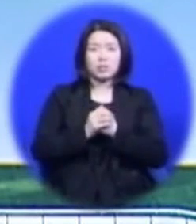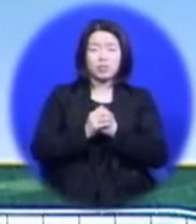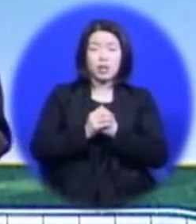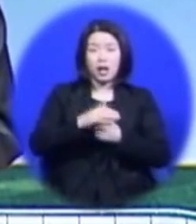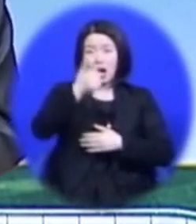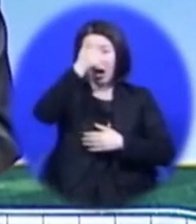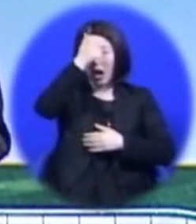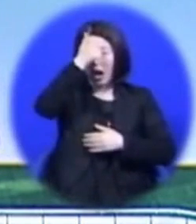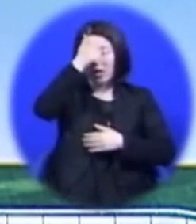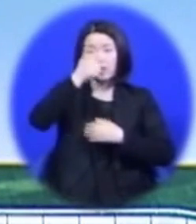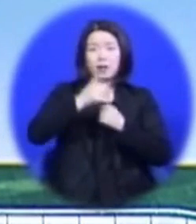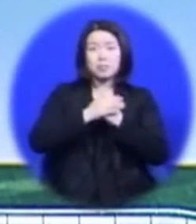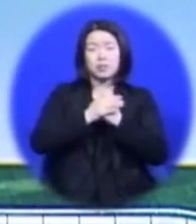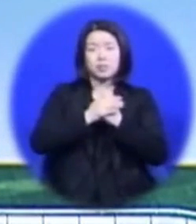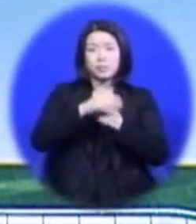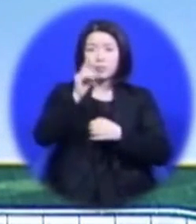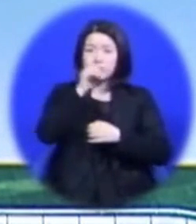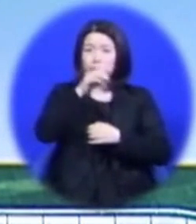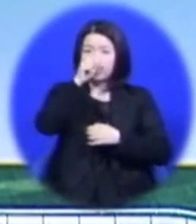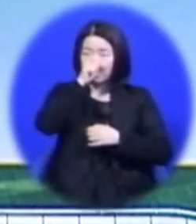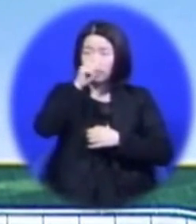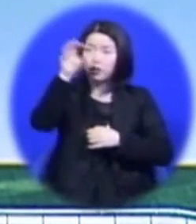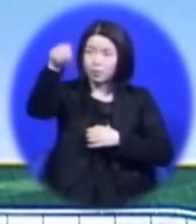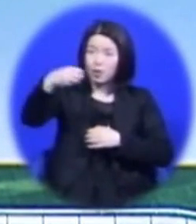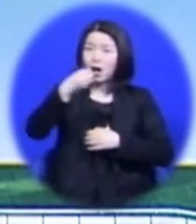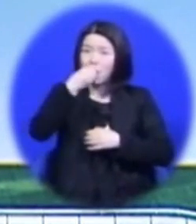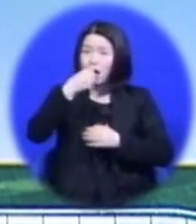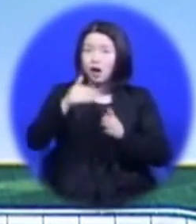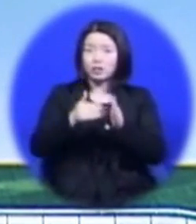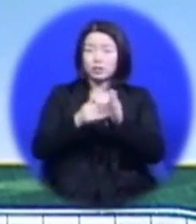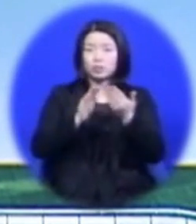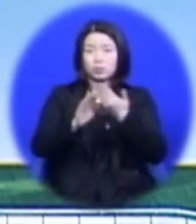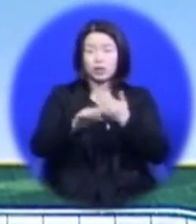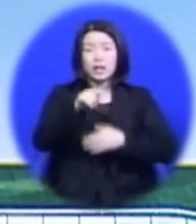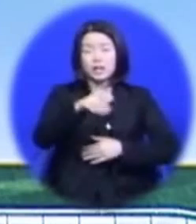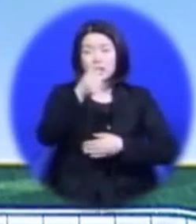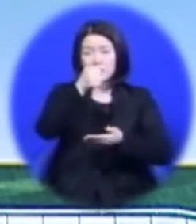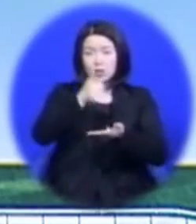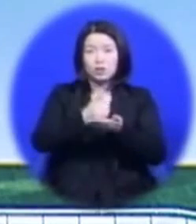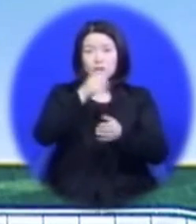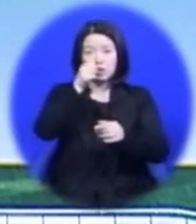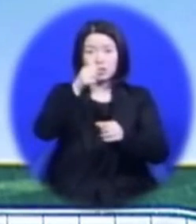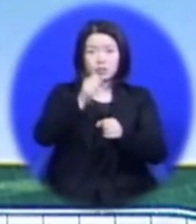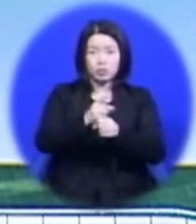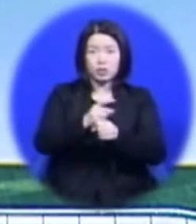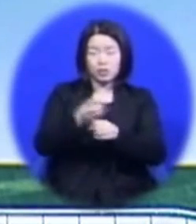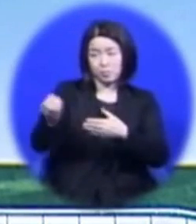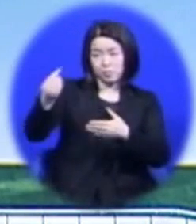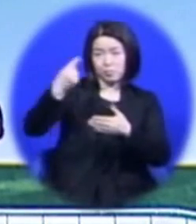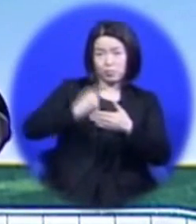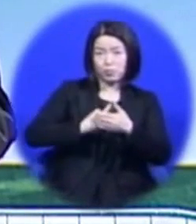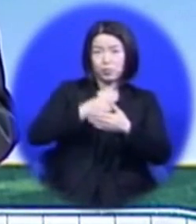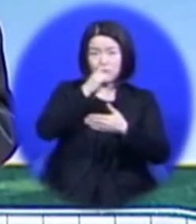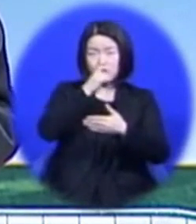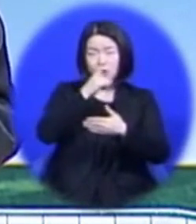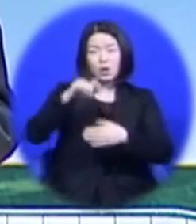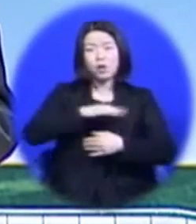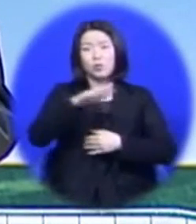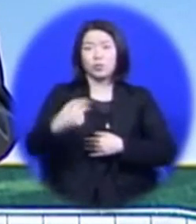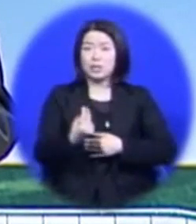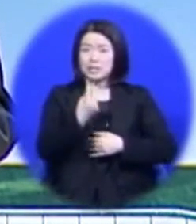아담이 선악과 따먹었을 때 이 죄성이 우리 안에 들어왔는데 우리 생명